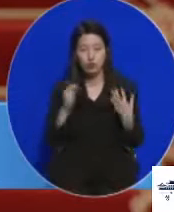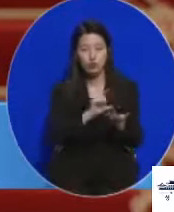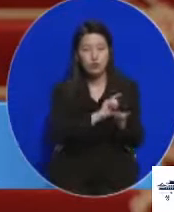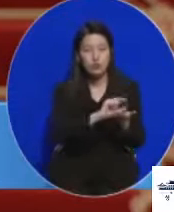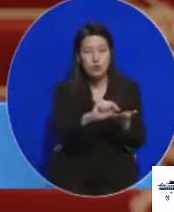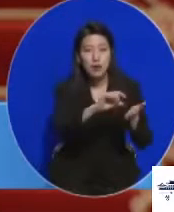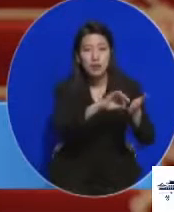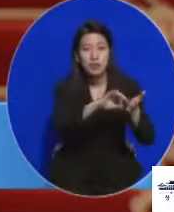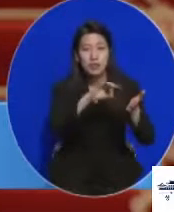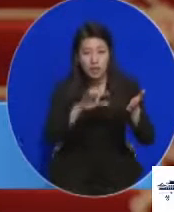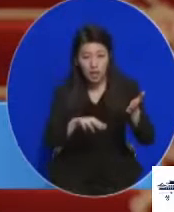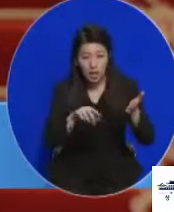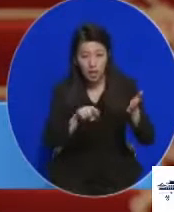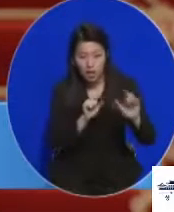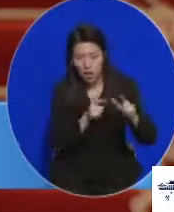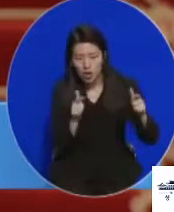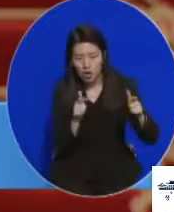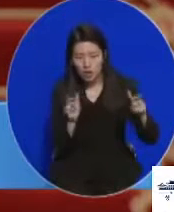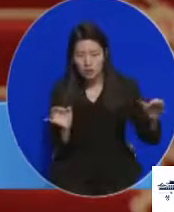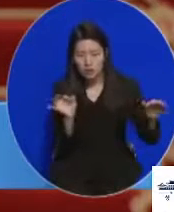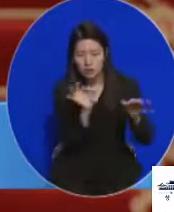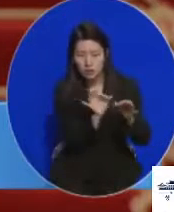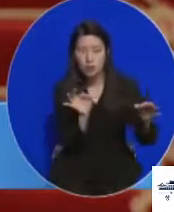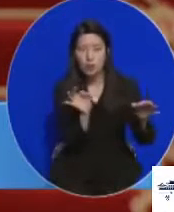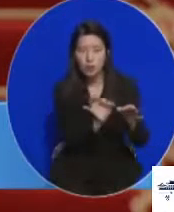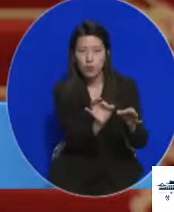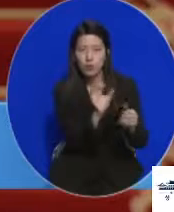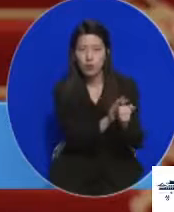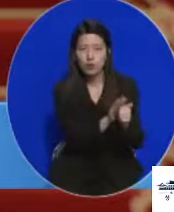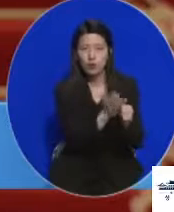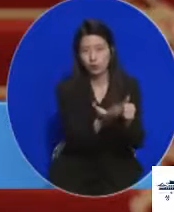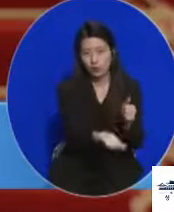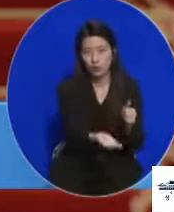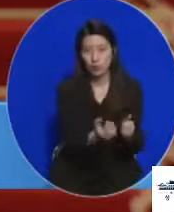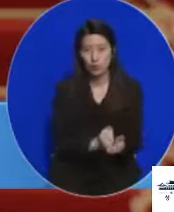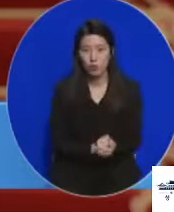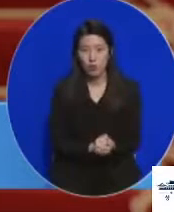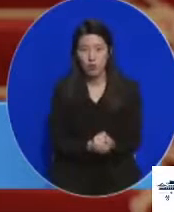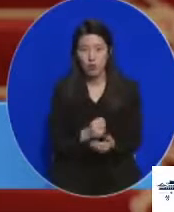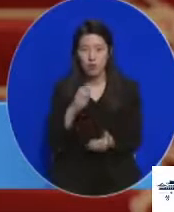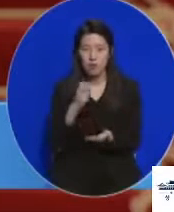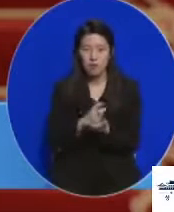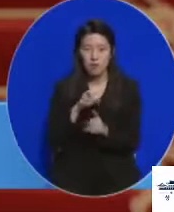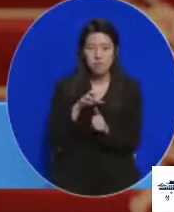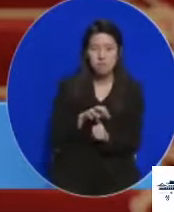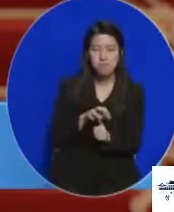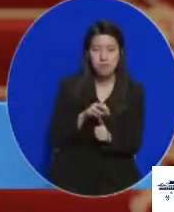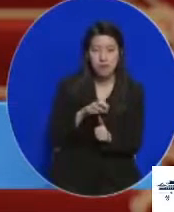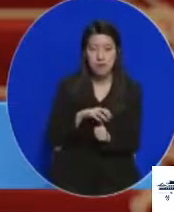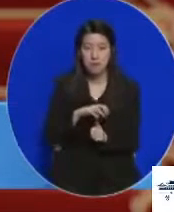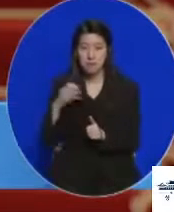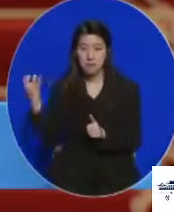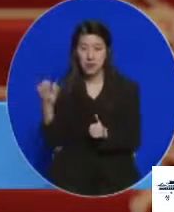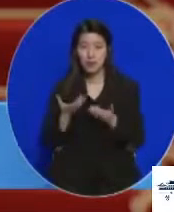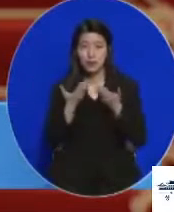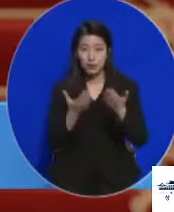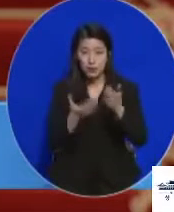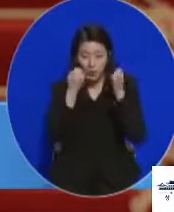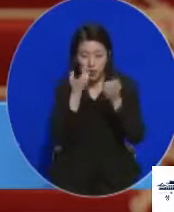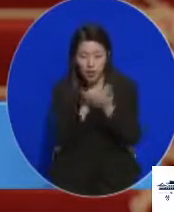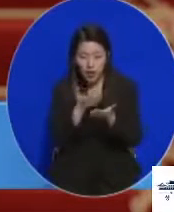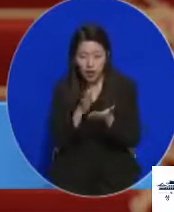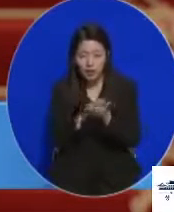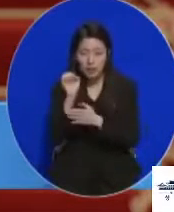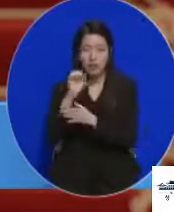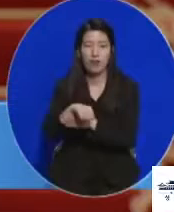활용한 재정 지원과 함께 주제 자유 특구를 새롭게 지정하여 혁신의 속도를 높이겠습니다